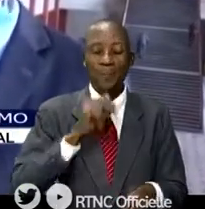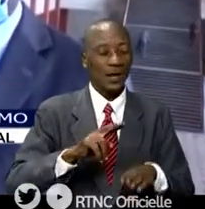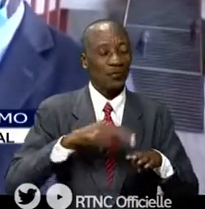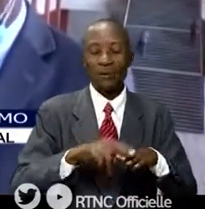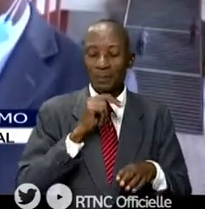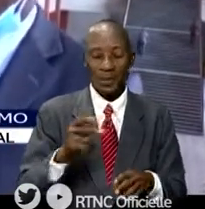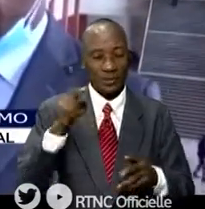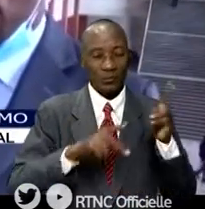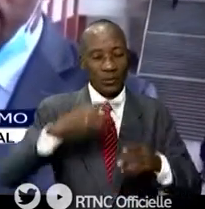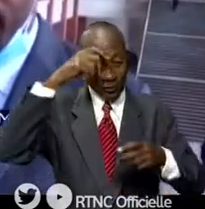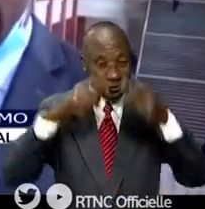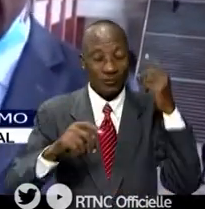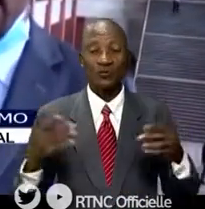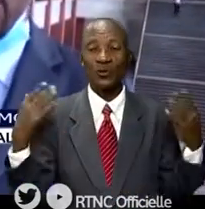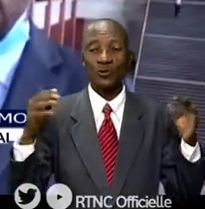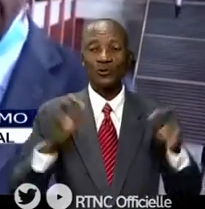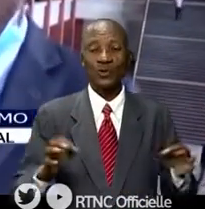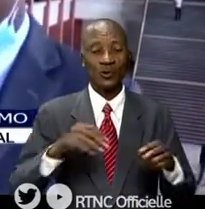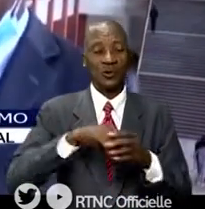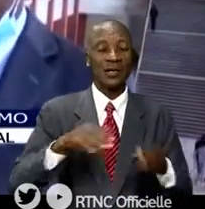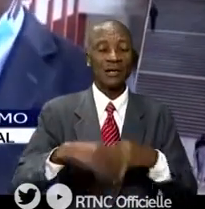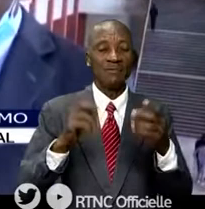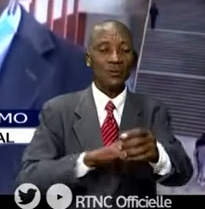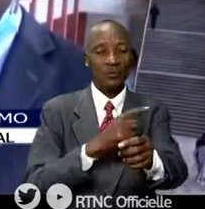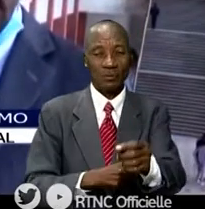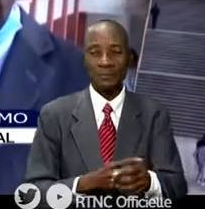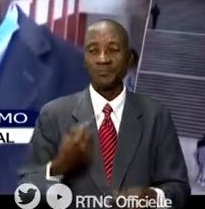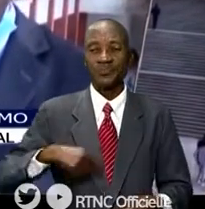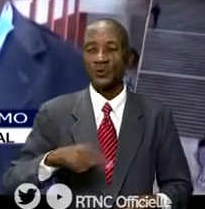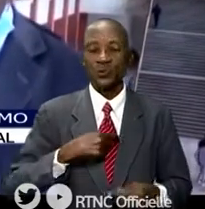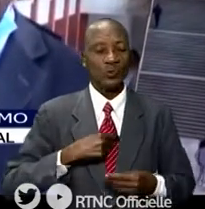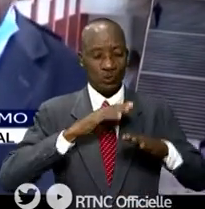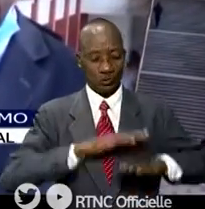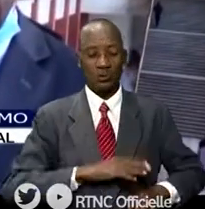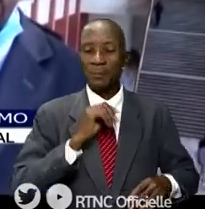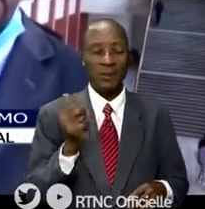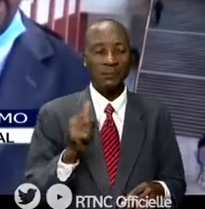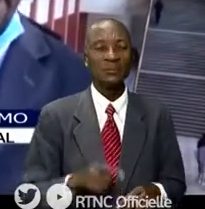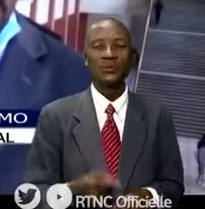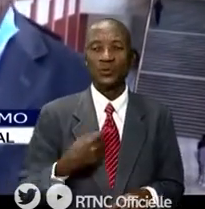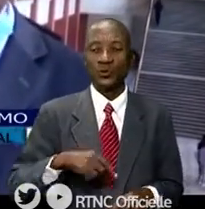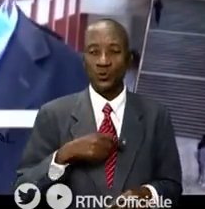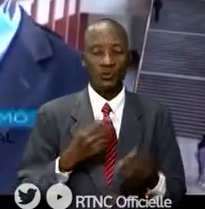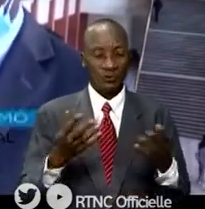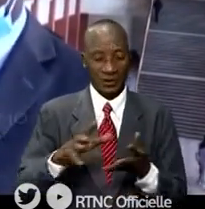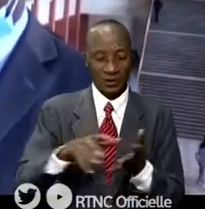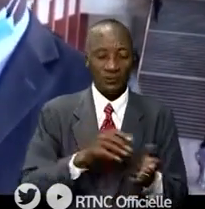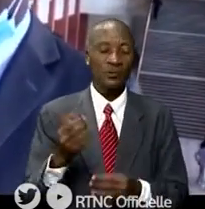d'eau à Goma. Nous, on ne pouvait pas tolérer. Nous sommes en train de lutter contre la pandémie